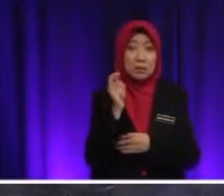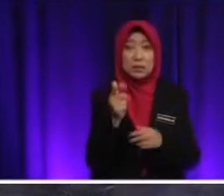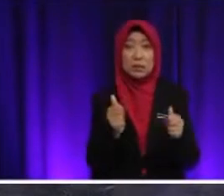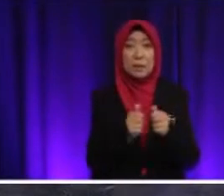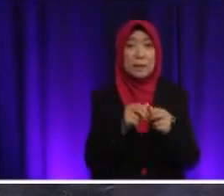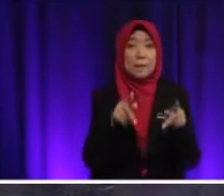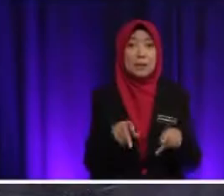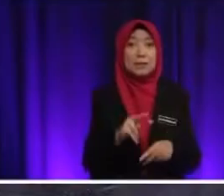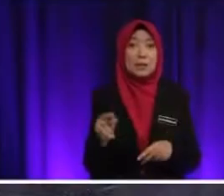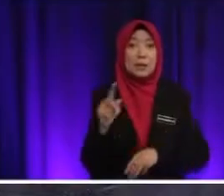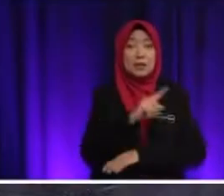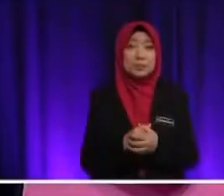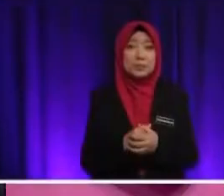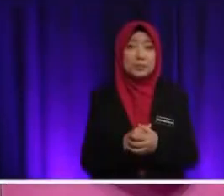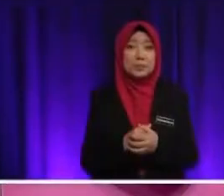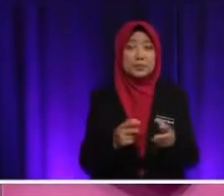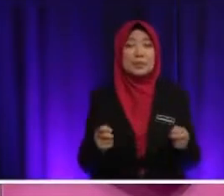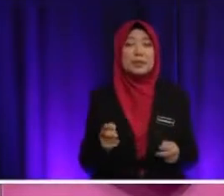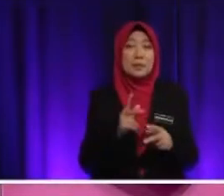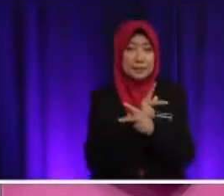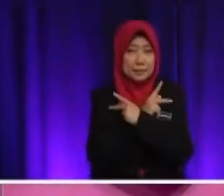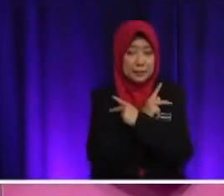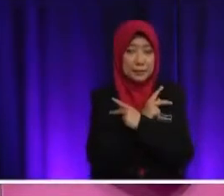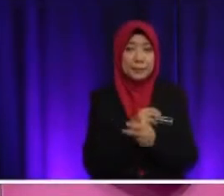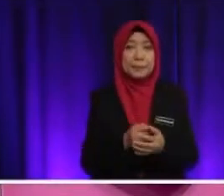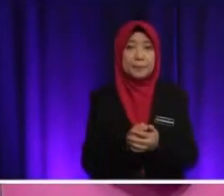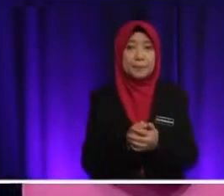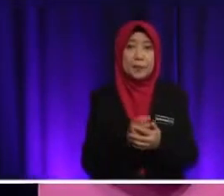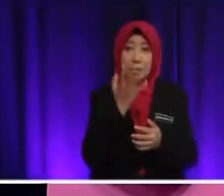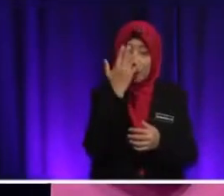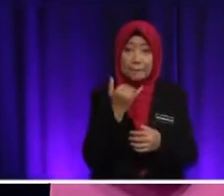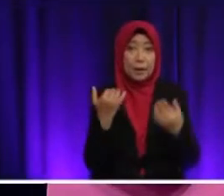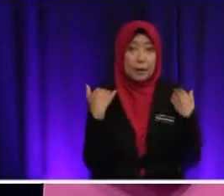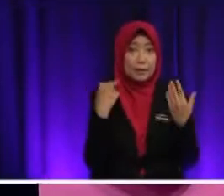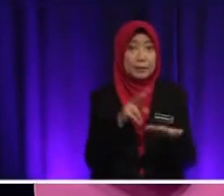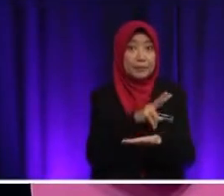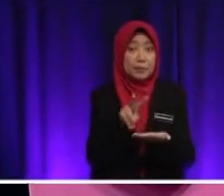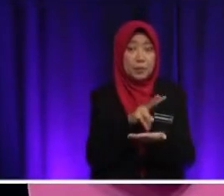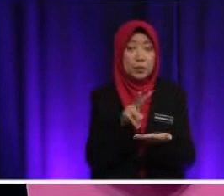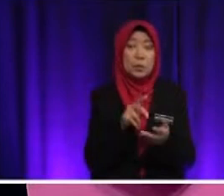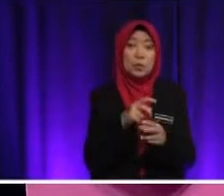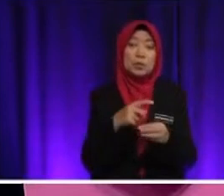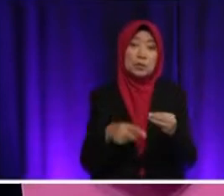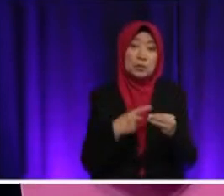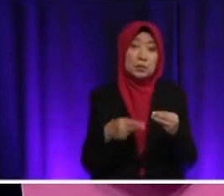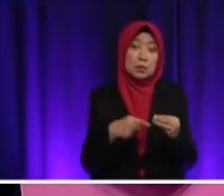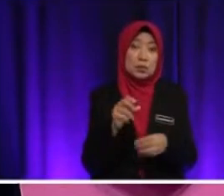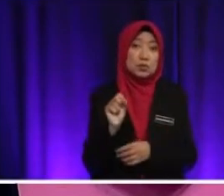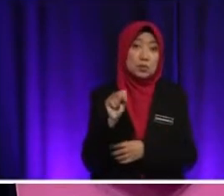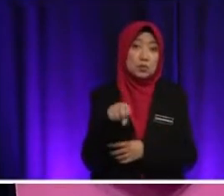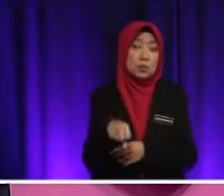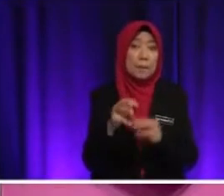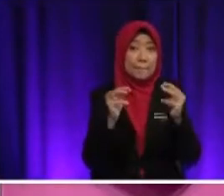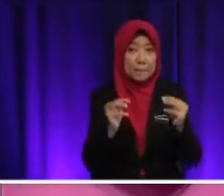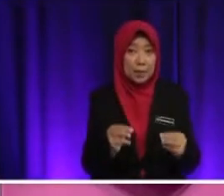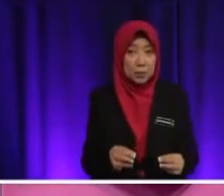yang akan kita belajar pada hari ini. Okey, tadi mungkin tertanya-tanya kenapa ada gimmick tentang sunnah manusia. Ya. Sunnah